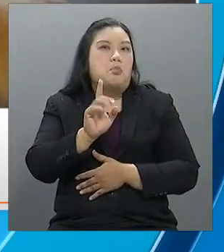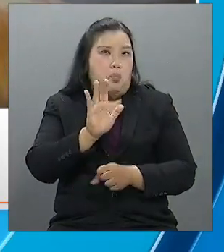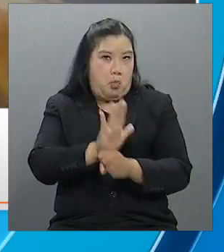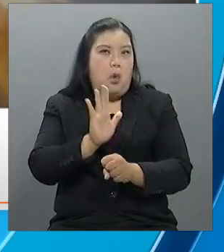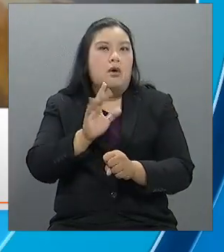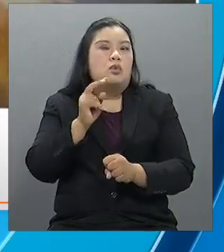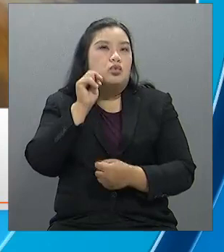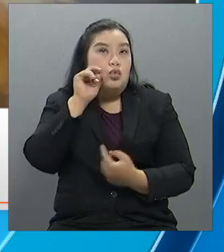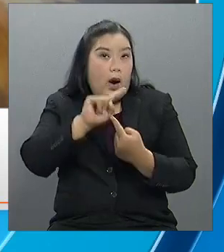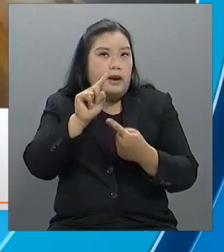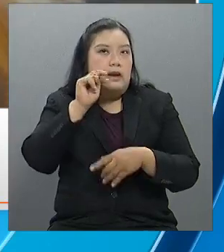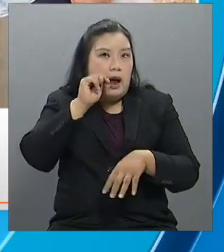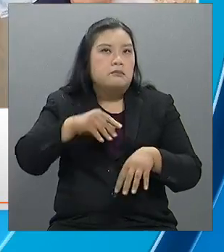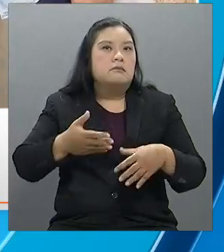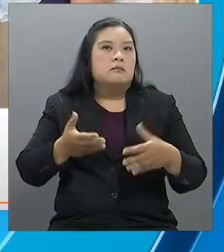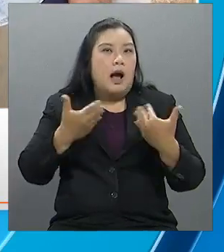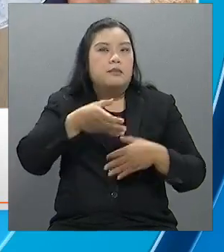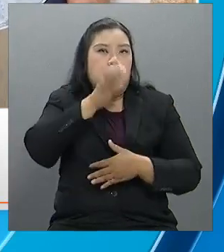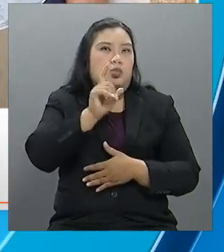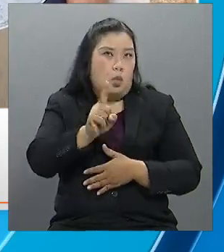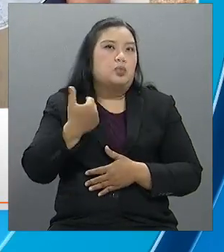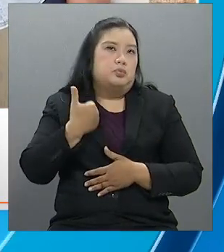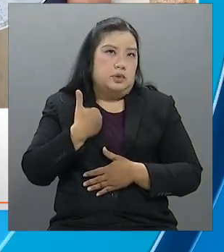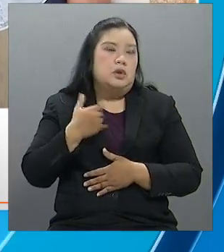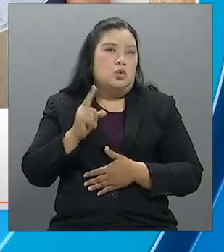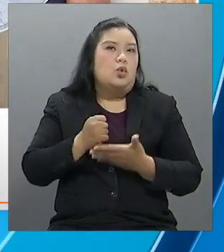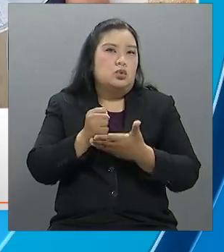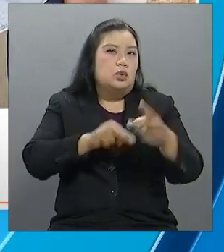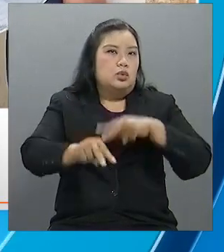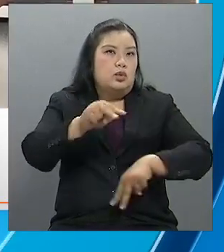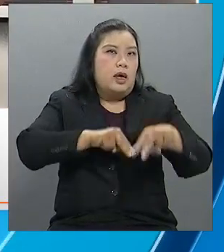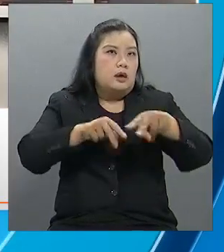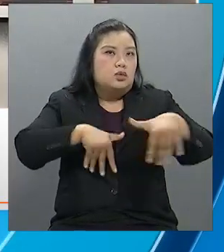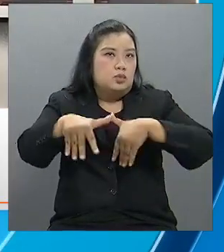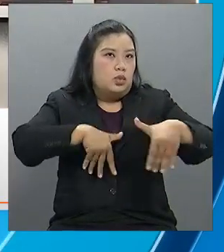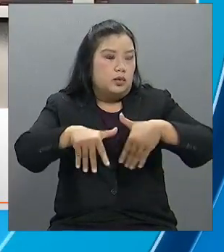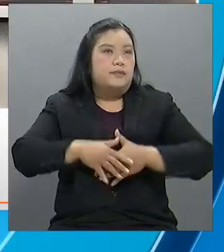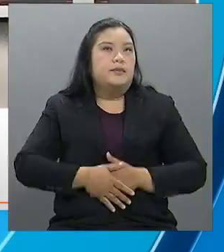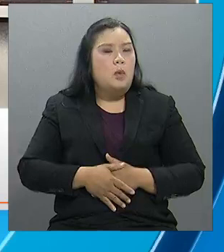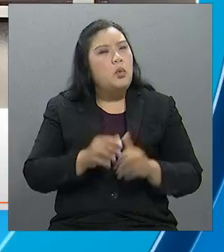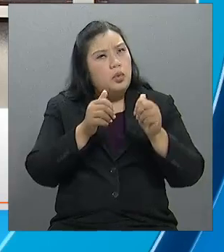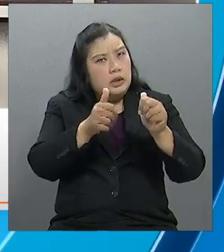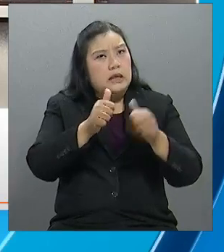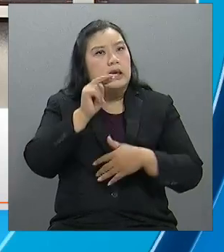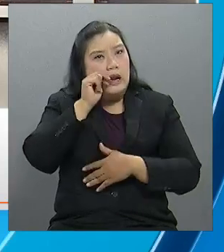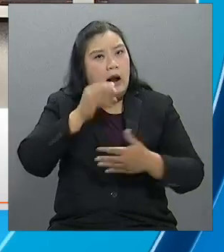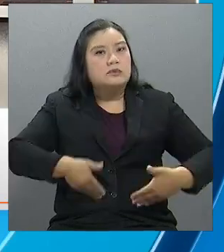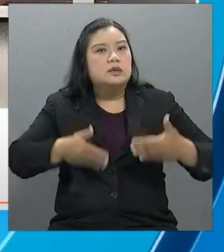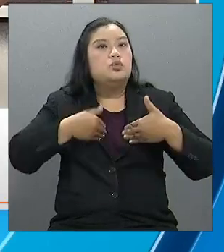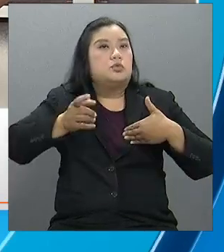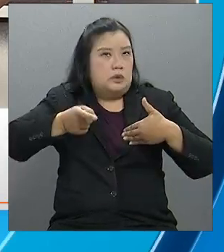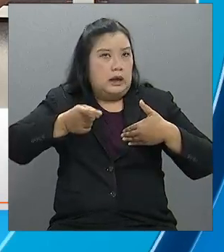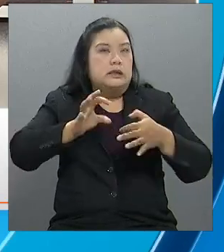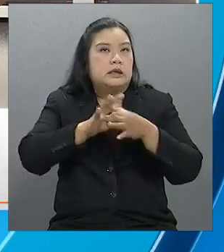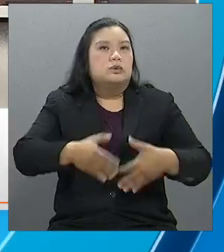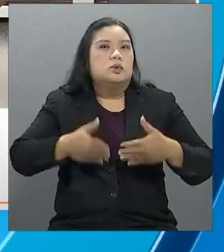ต้นก่อนที่จะดูแลเรื่องบ้านการเกษตรครับ ดีค่ะดีค่ะเรื่องของน้ำกินน้ำใช้ถือว่าเป็นสาธารณูปโภคพื้นฐานนะคะ